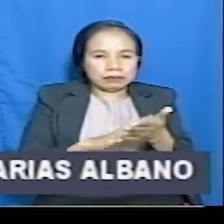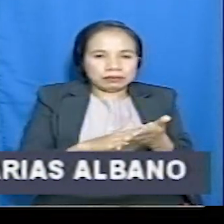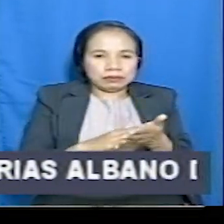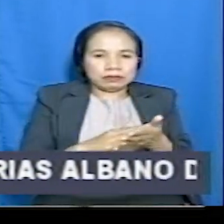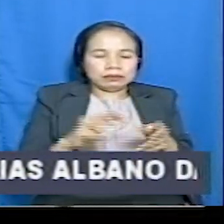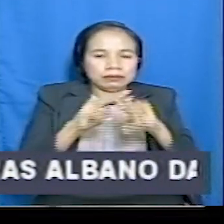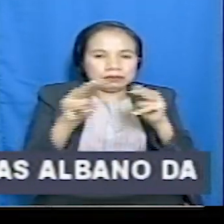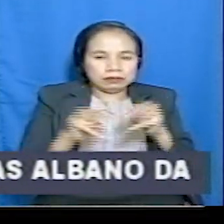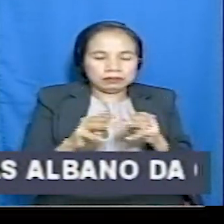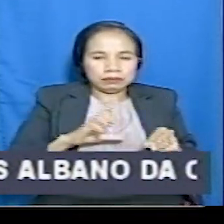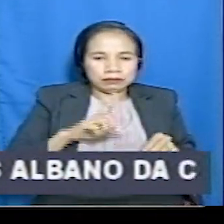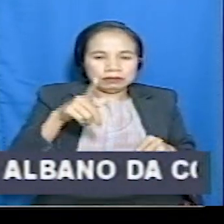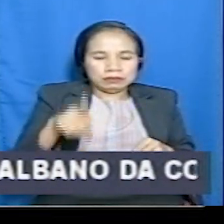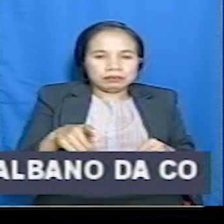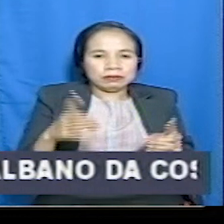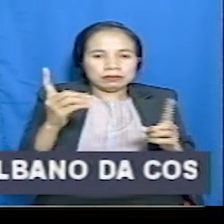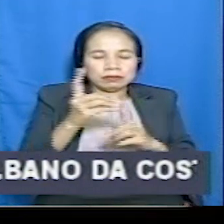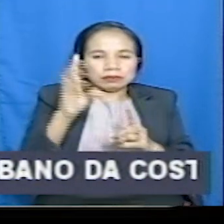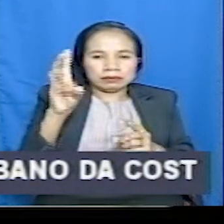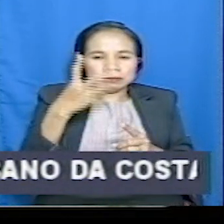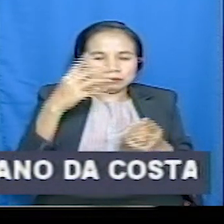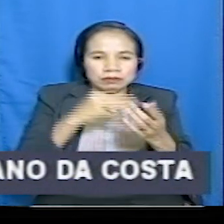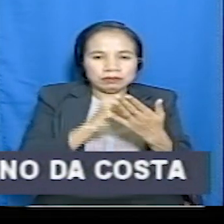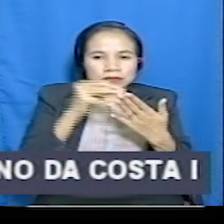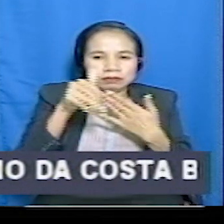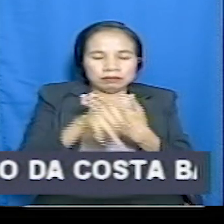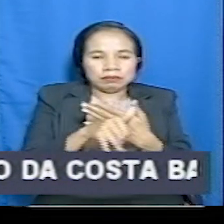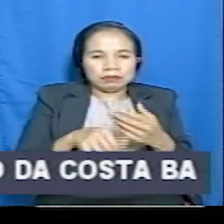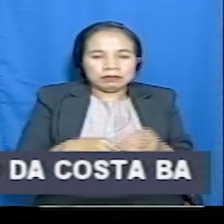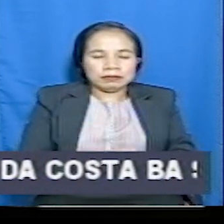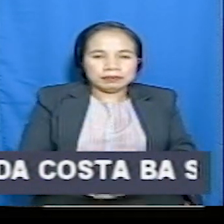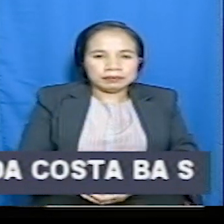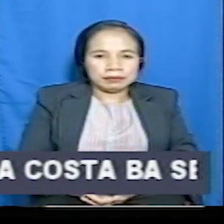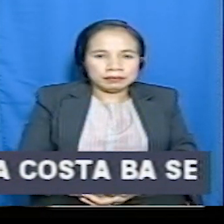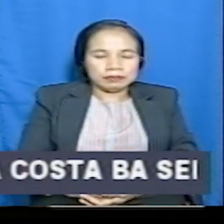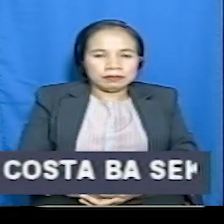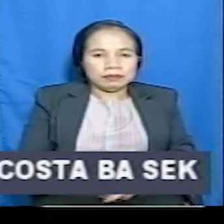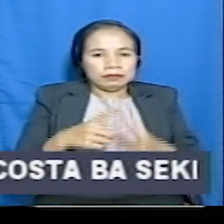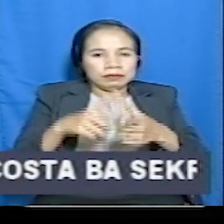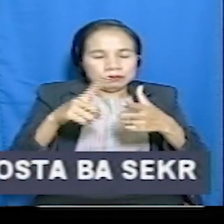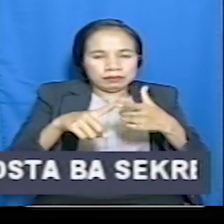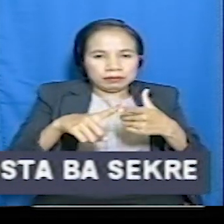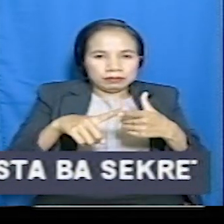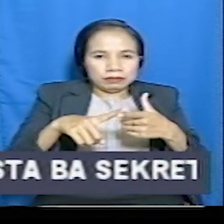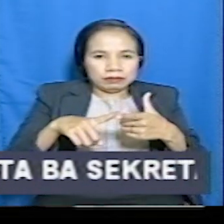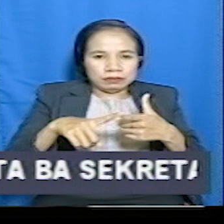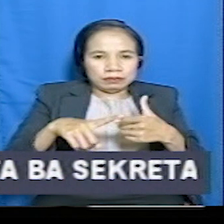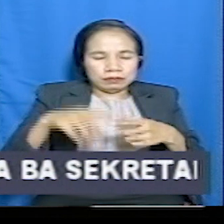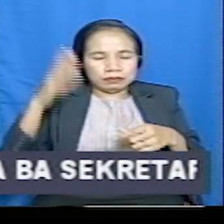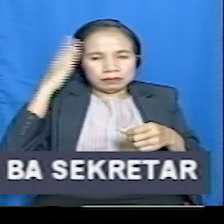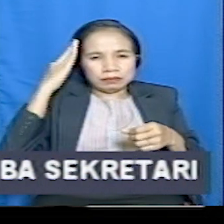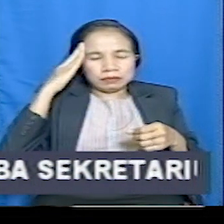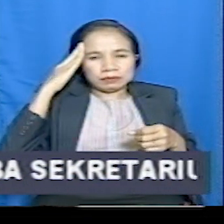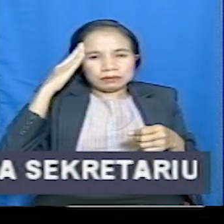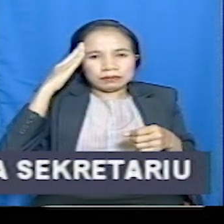munisipi Lautem to loron sanure sinen fulan mayu ne kita tamu sirksan dari depois kita ora diskonfia